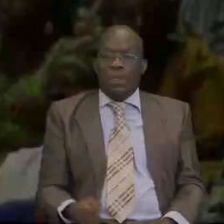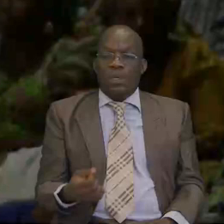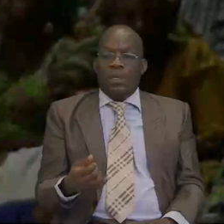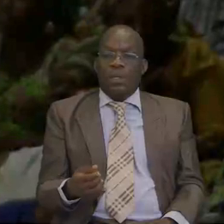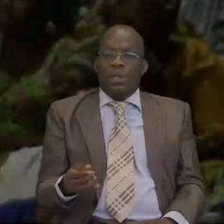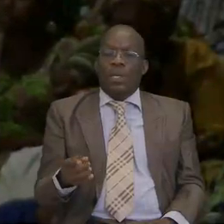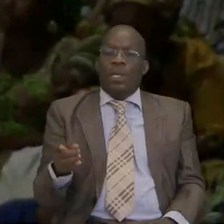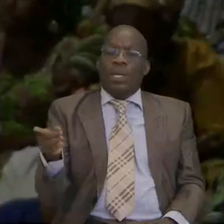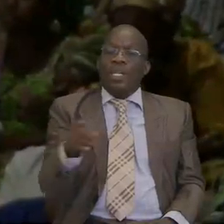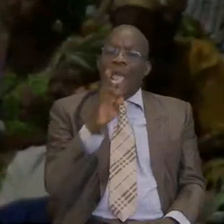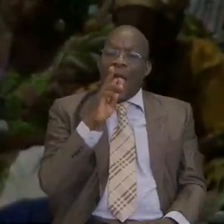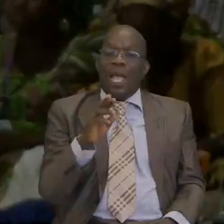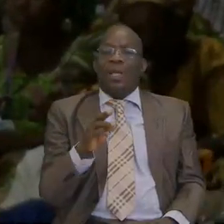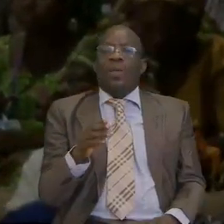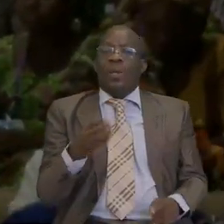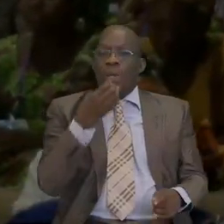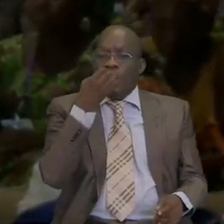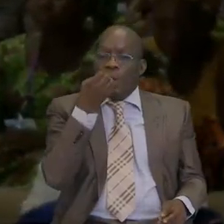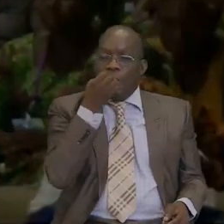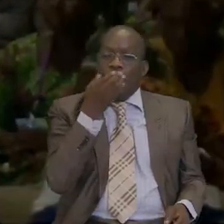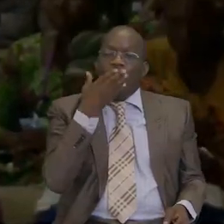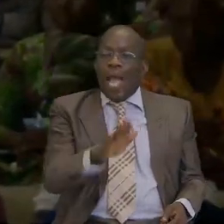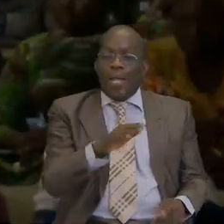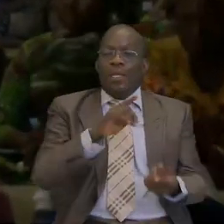Ils font semblant d'être des amis, mais c'est des ennemis.